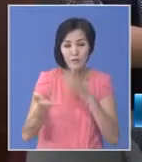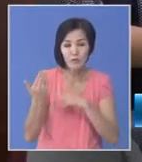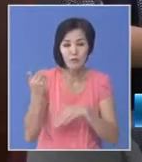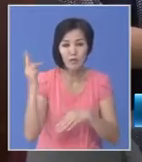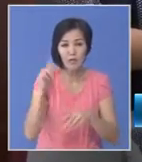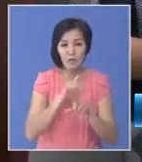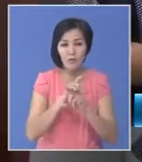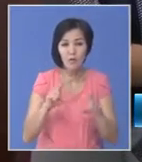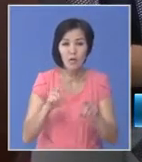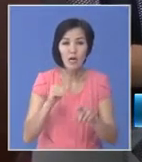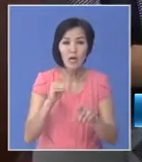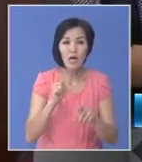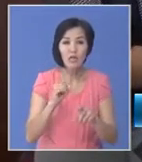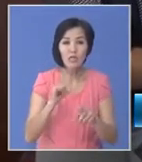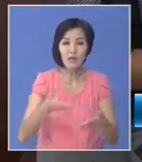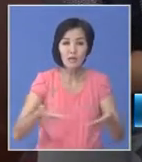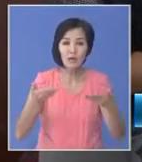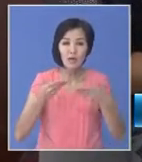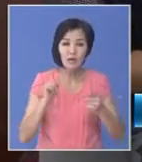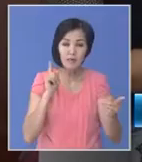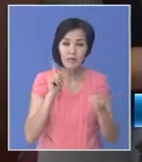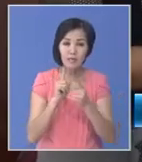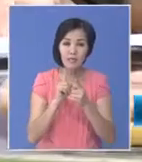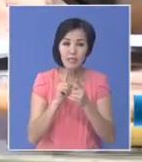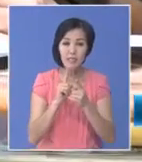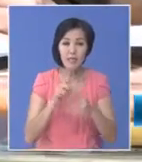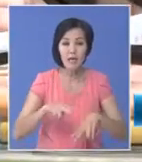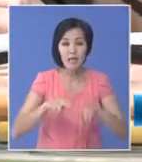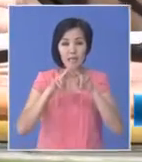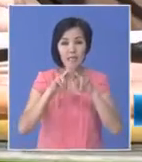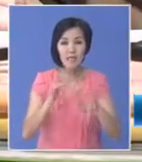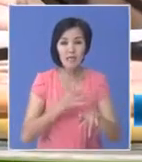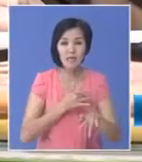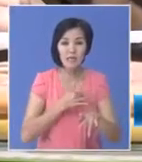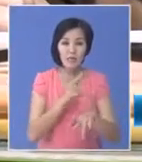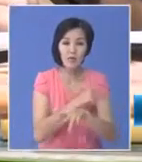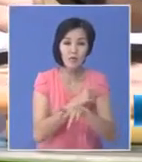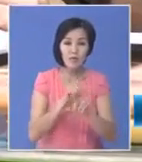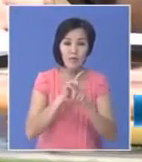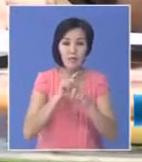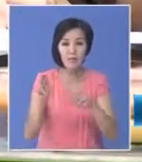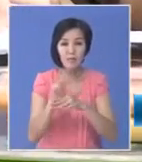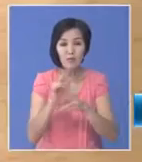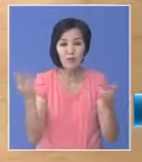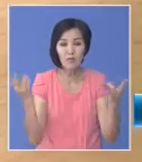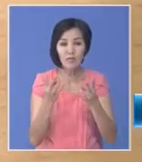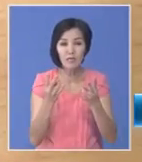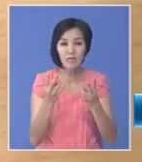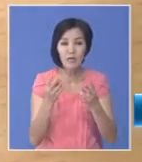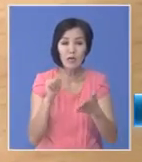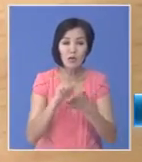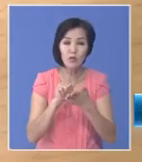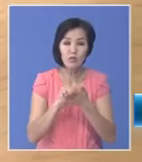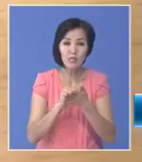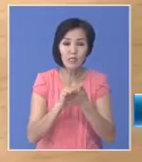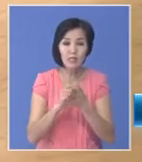келіп, Ажар Байғазинованың қабылдауында болады. Терапевт Астанадағы кардиологиялық клиникада емделуге кеңес беріп, отаға қажетті құжаттарын